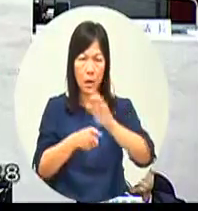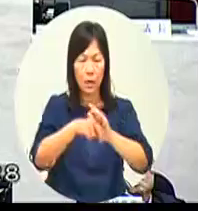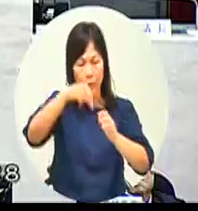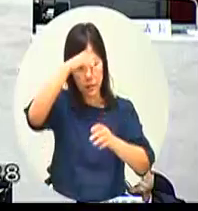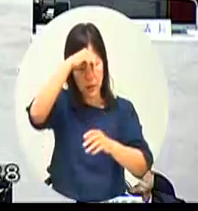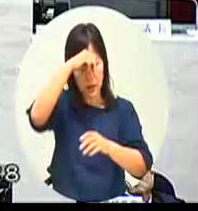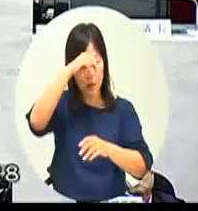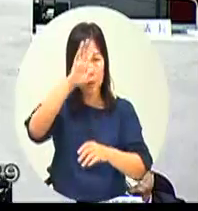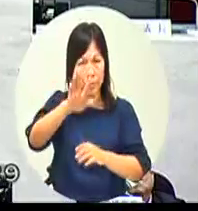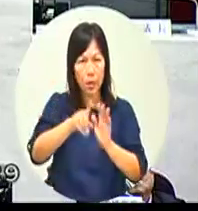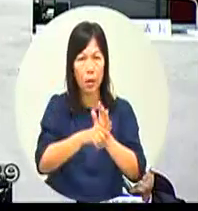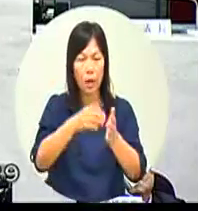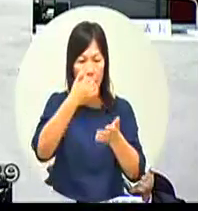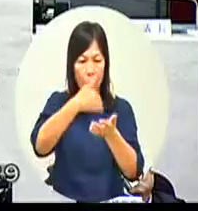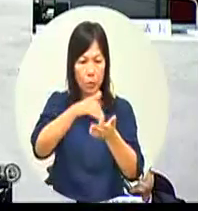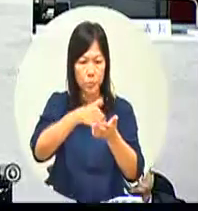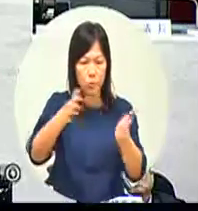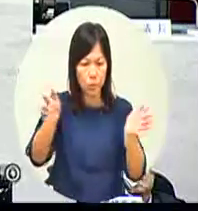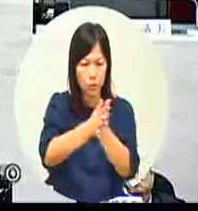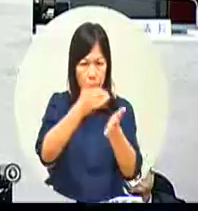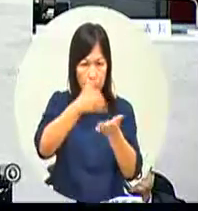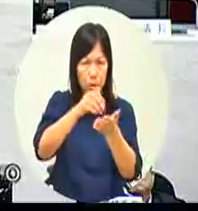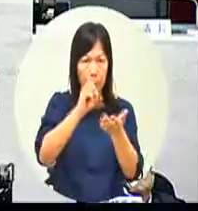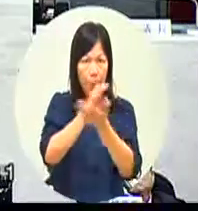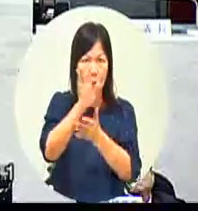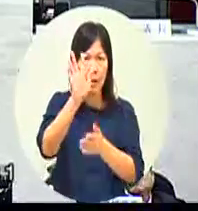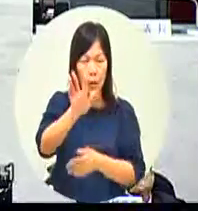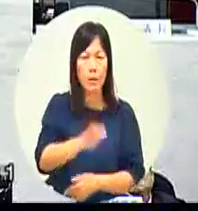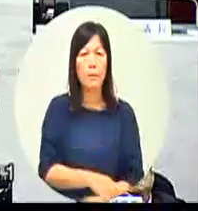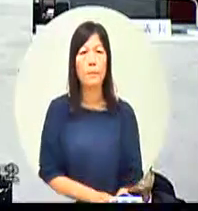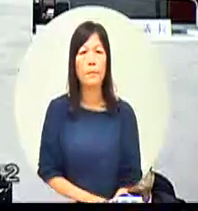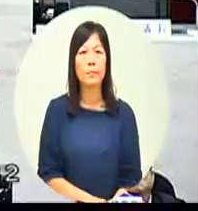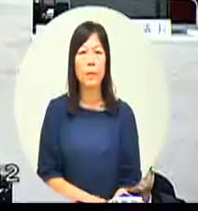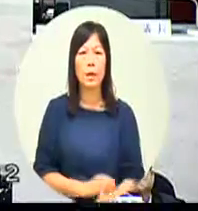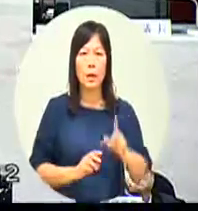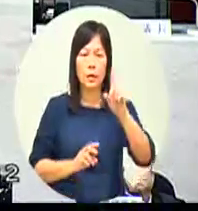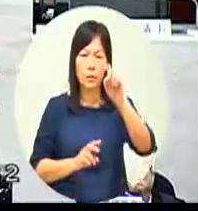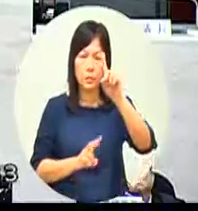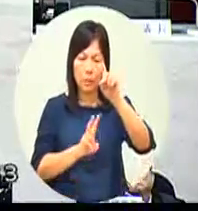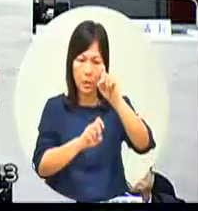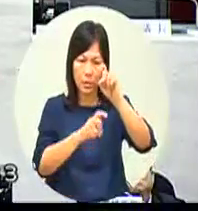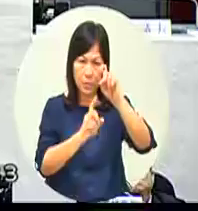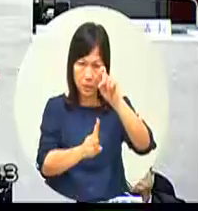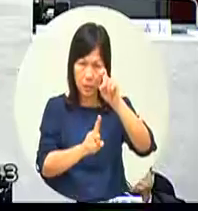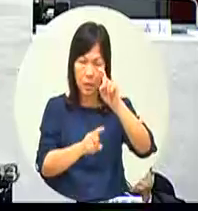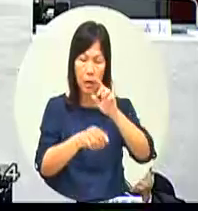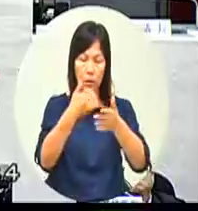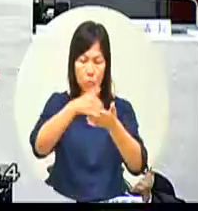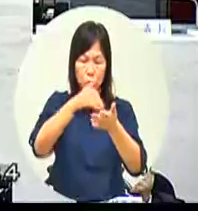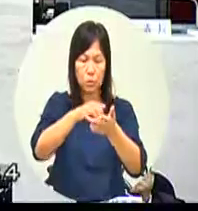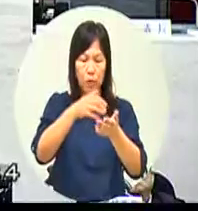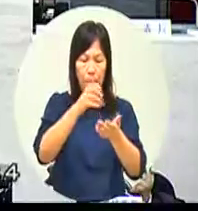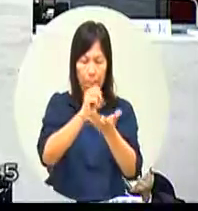有决算报告，还有另外一个11月21日下午有决算报告。